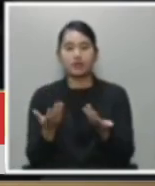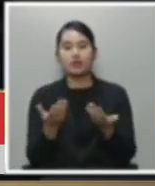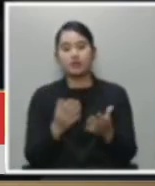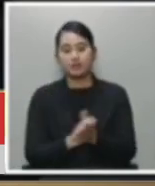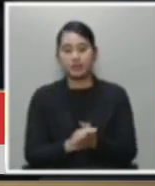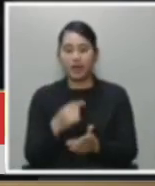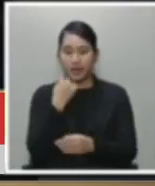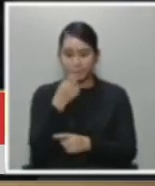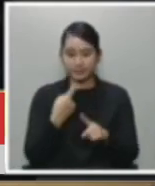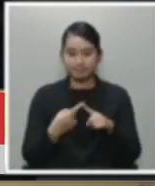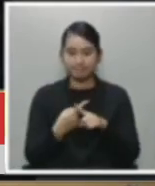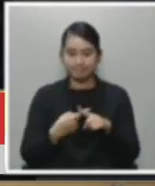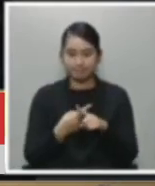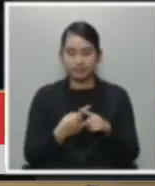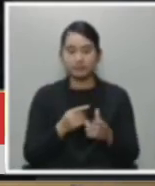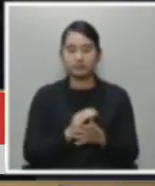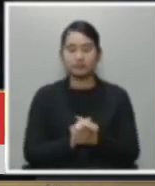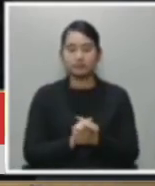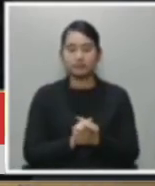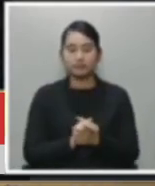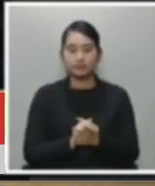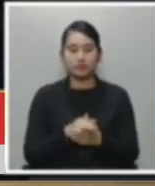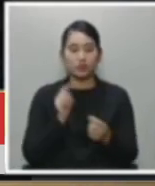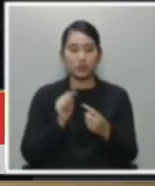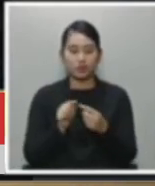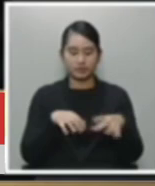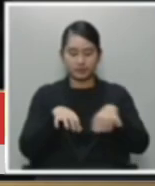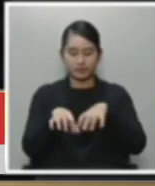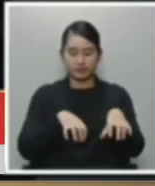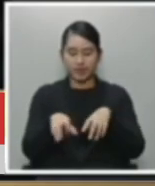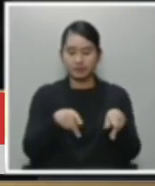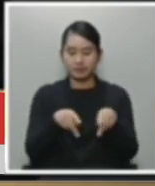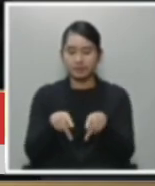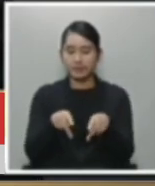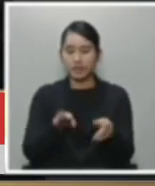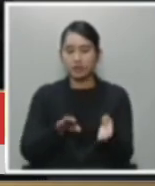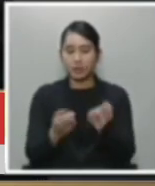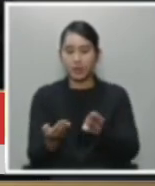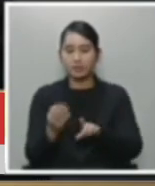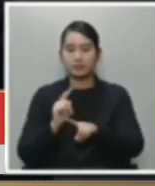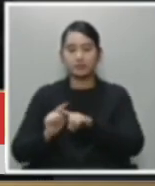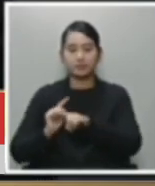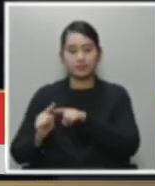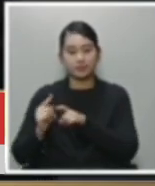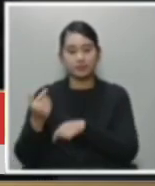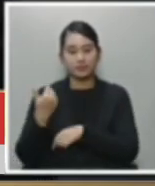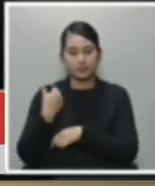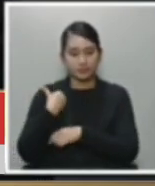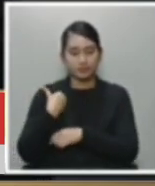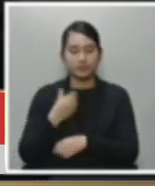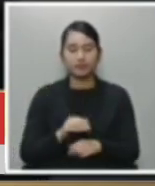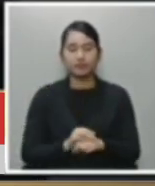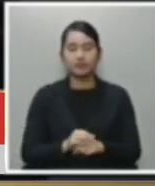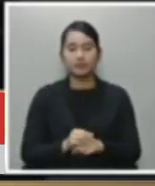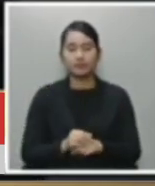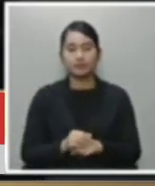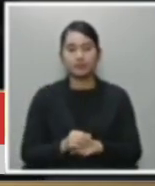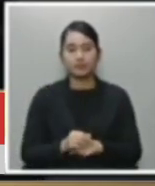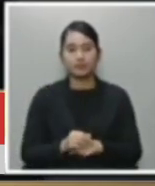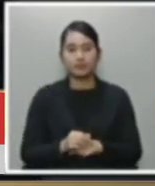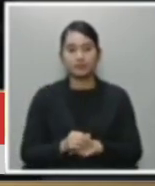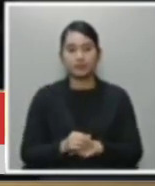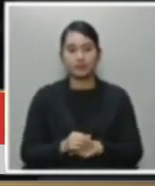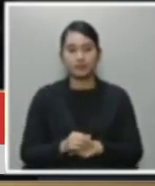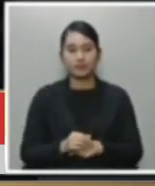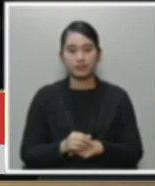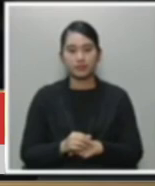าดเจ็บในเรื่องของการจัดพิธีการดูแลการเยียวยาซึ่งจะทำให้ผู้เข